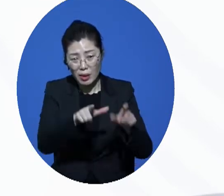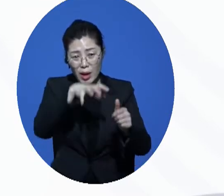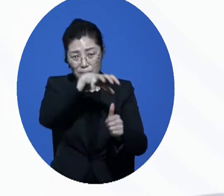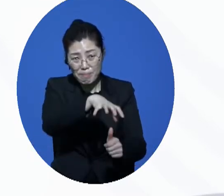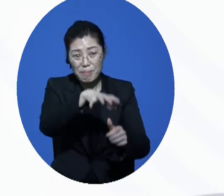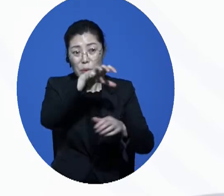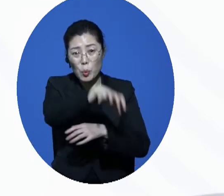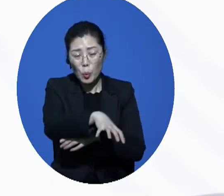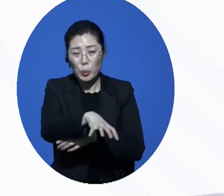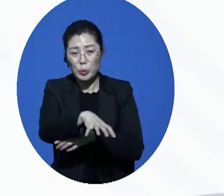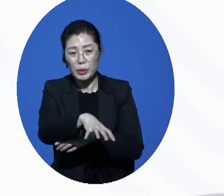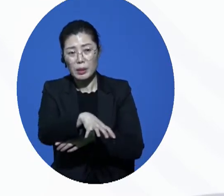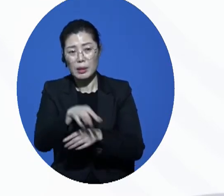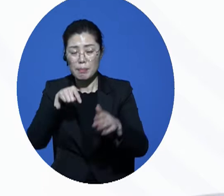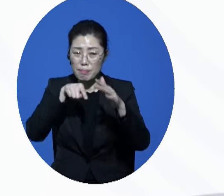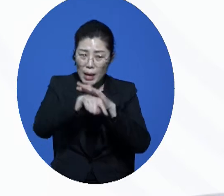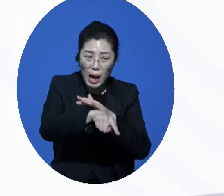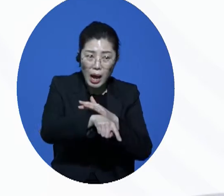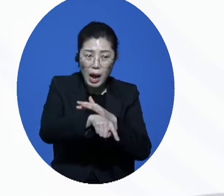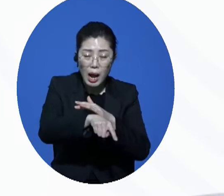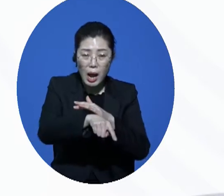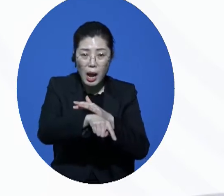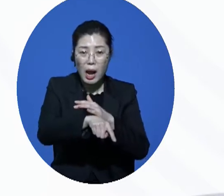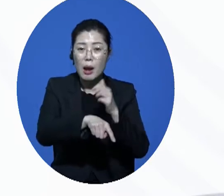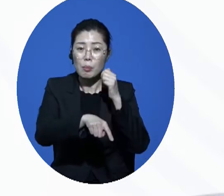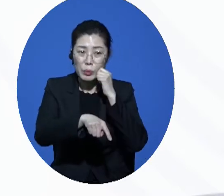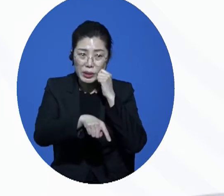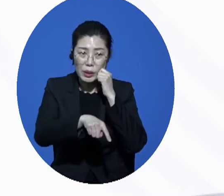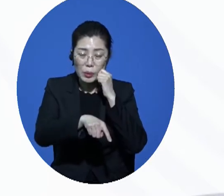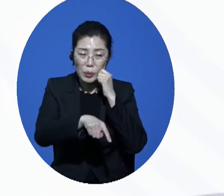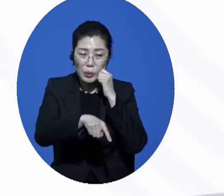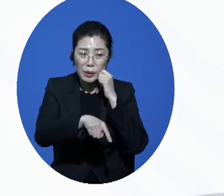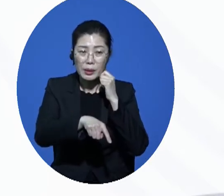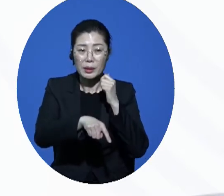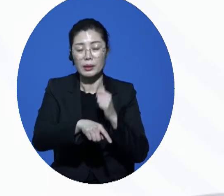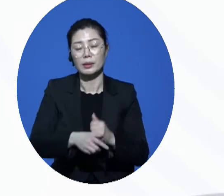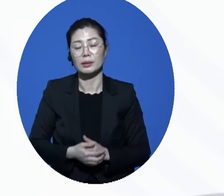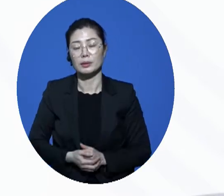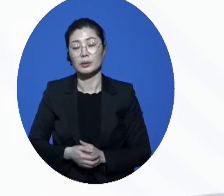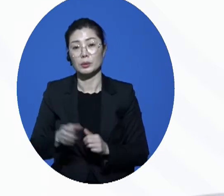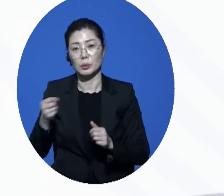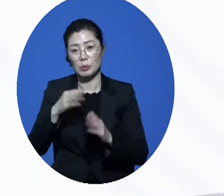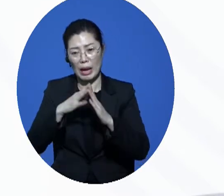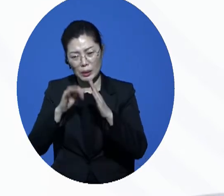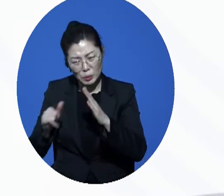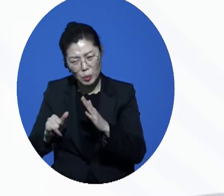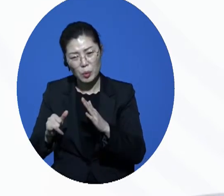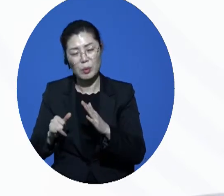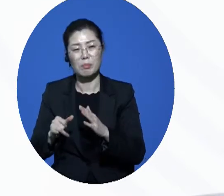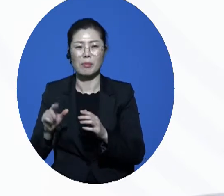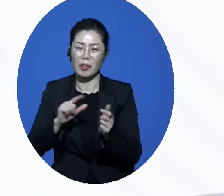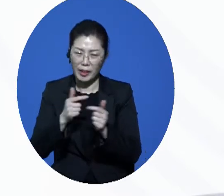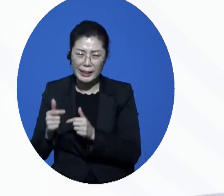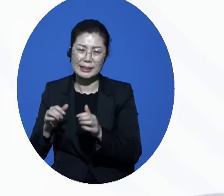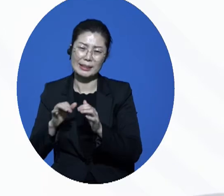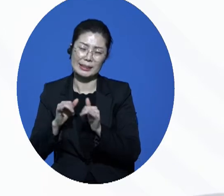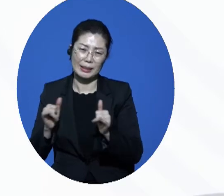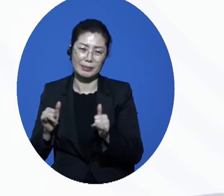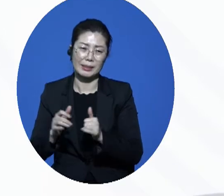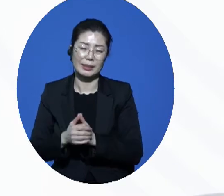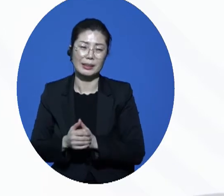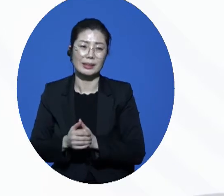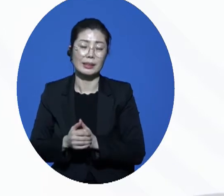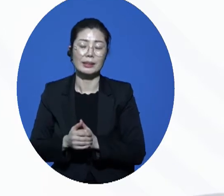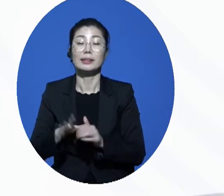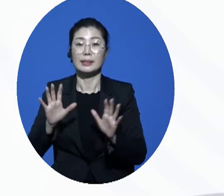여기서 확인할 수가 있습니다. 또 가족이나 자선단체에 억지로 의존할 수밖에 없었다는 그런 이야기도 하고 있는데요. 한 이탈리아의 응답자가